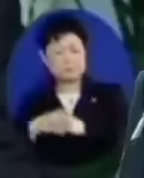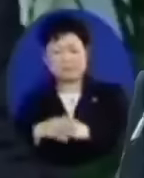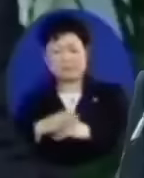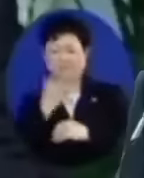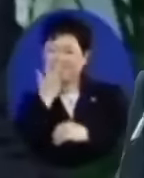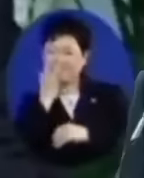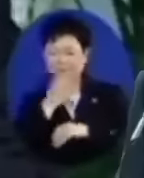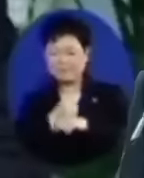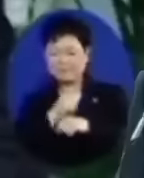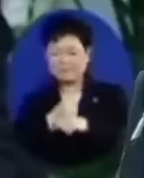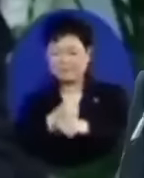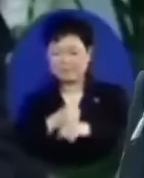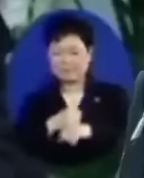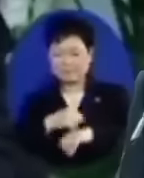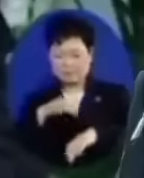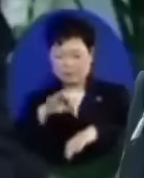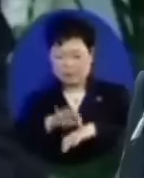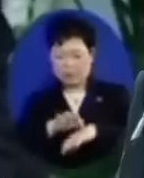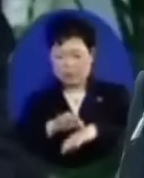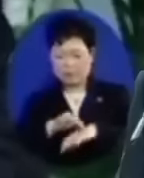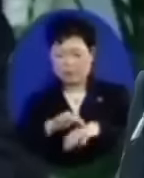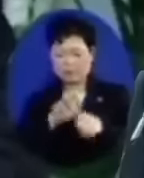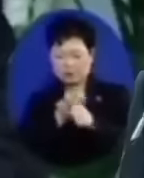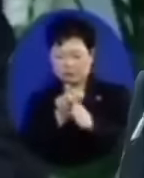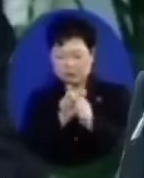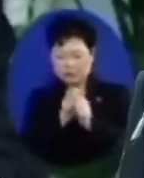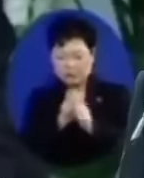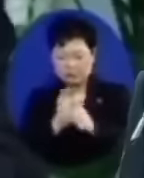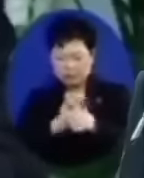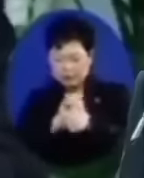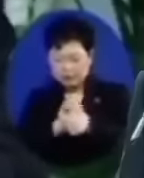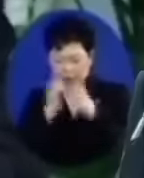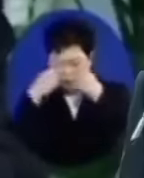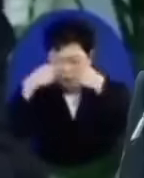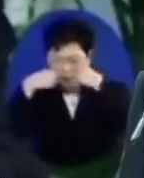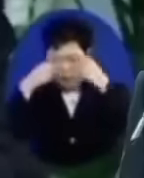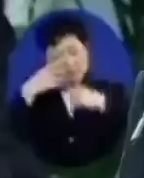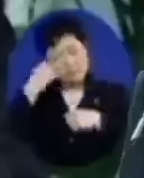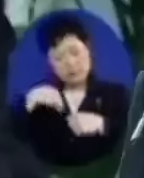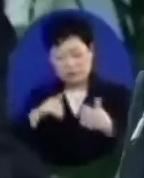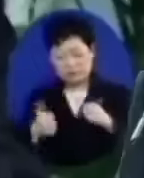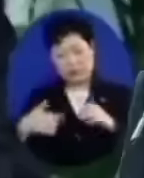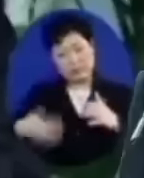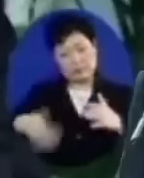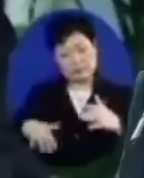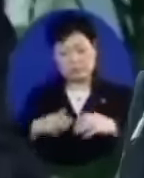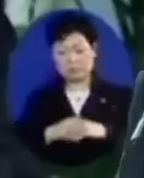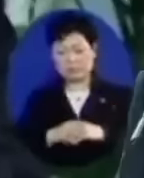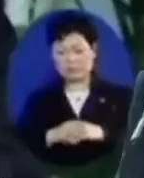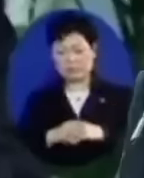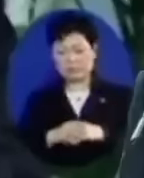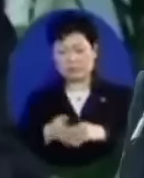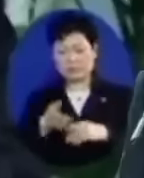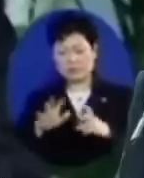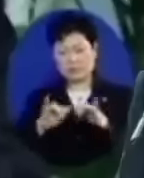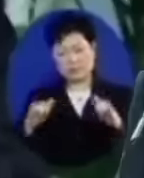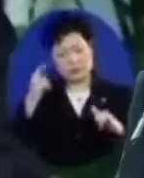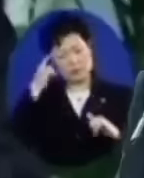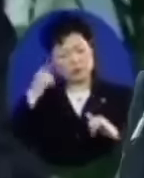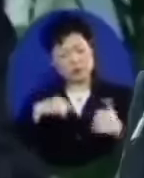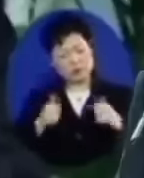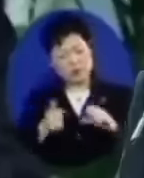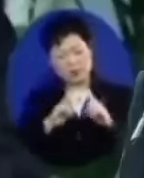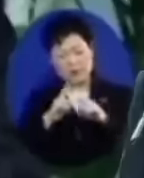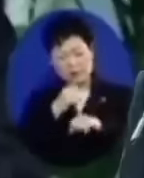알아듣고 시체를 갖고 울고 불고 하는 것을 보고 이상하다 나는 안 죽었는데 왜 사람들이 죽었다고 하느냐